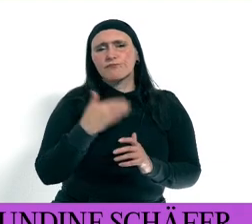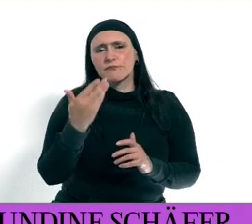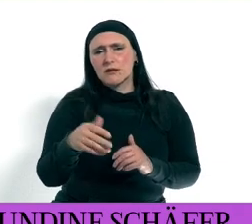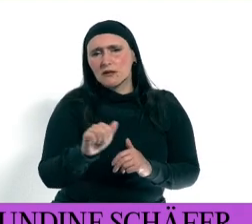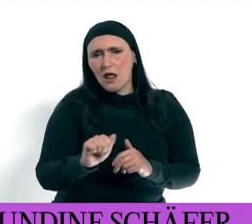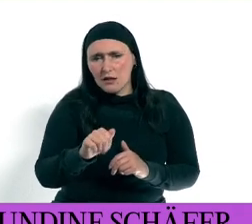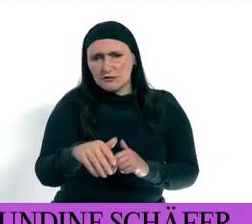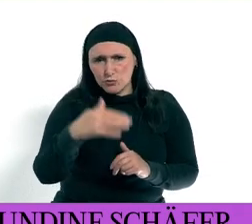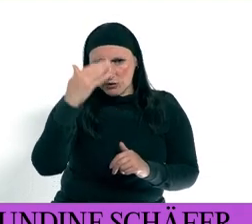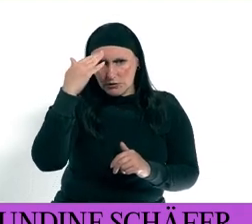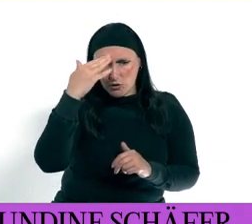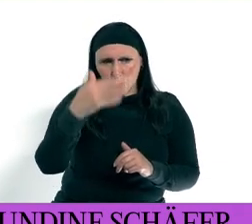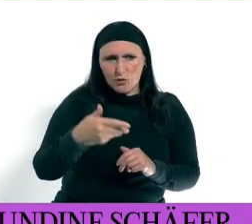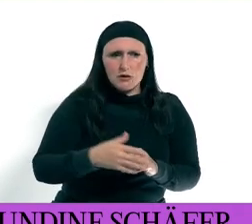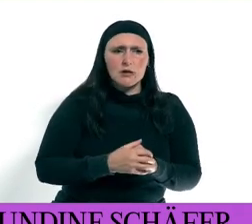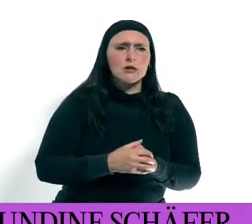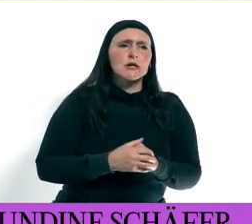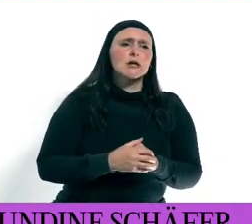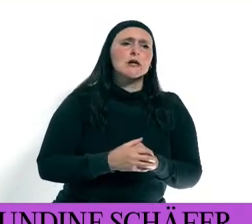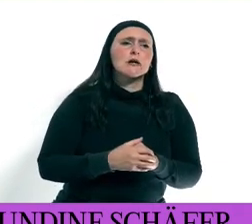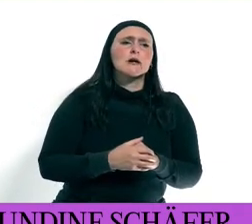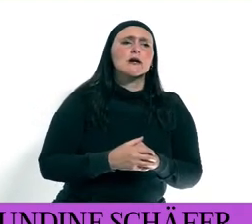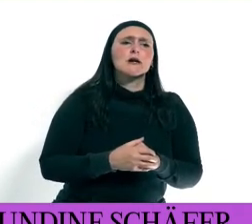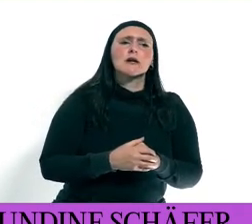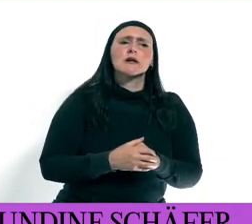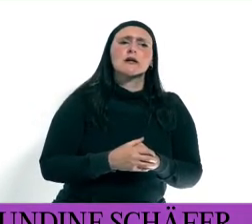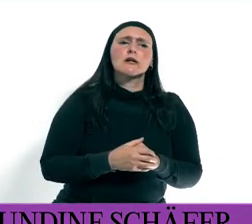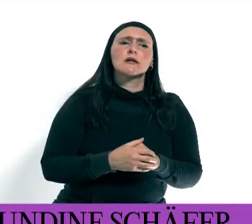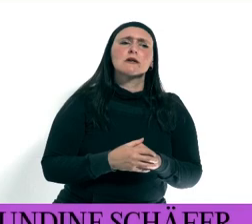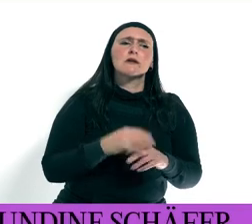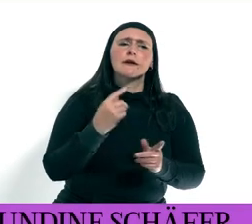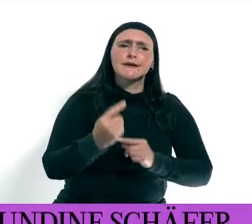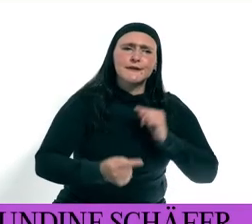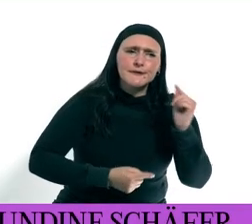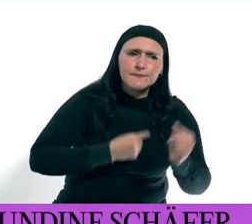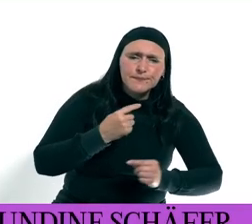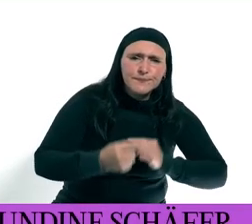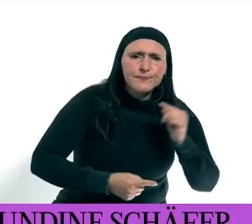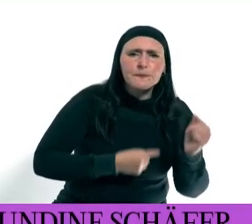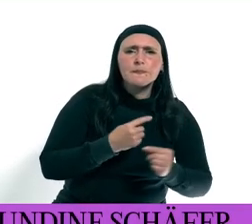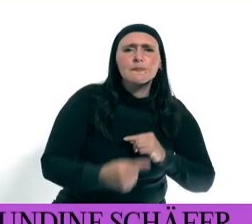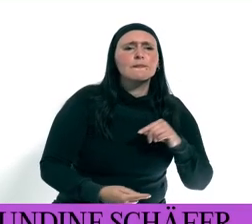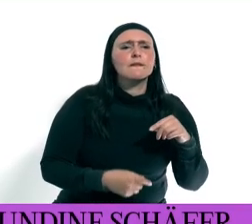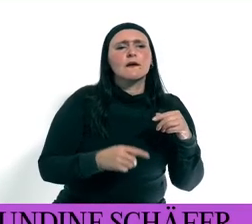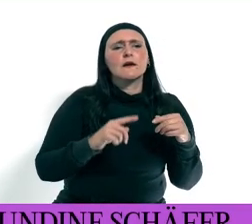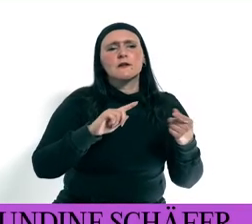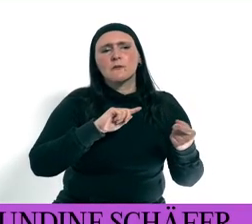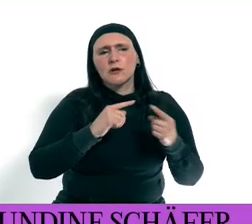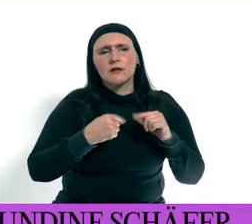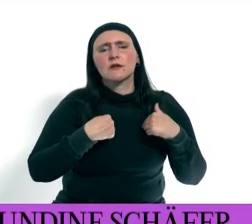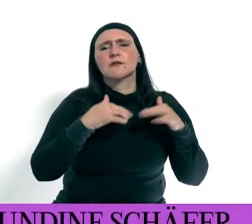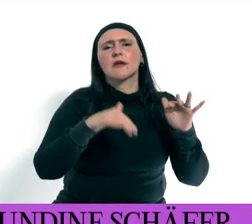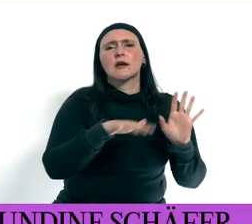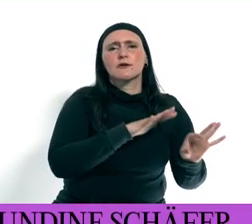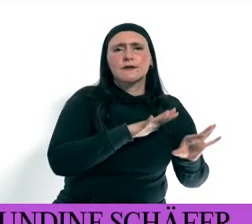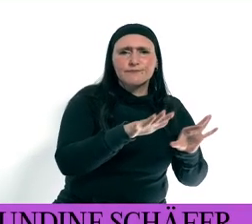done a project called Prantike Prakitojan. We have visited like lots of ethnic Alessio, communities in countryside. Du weißt